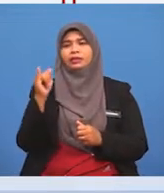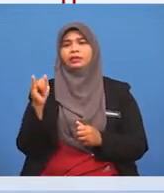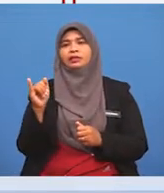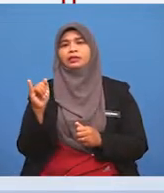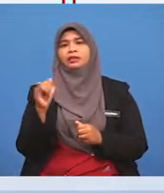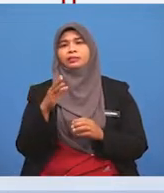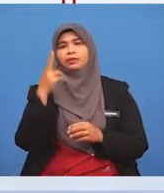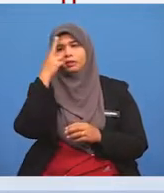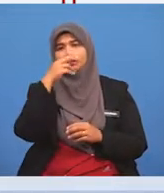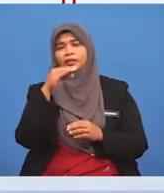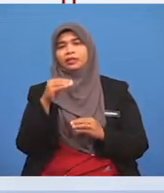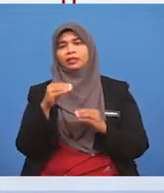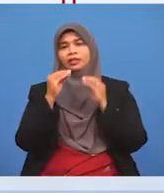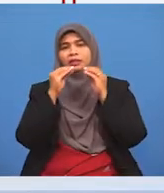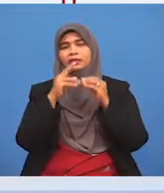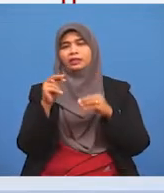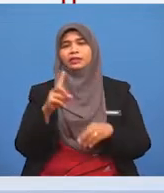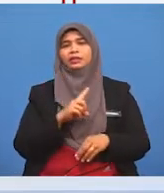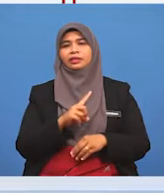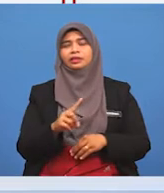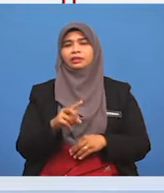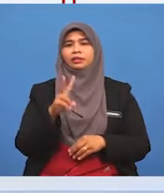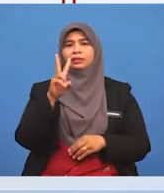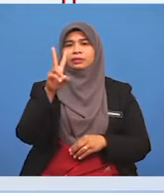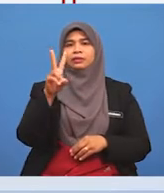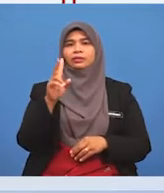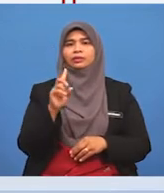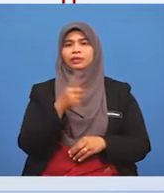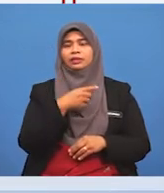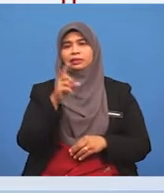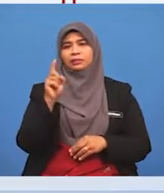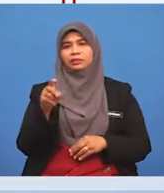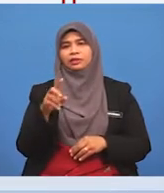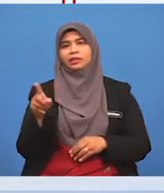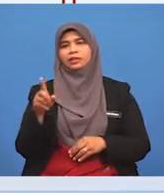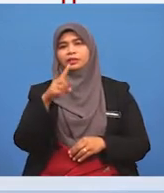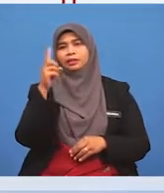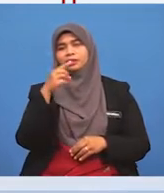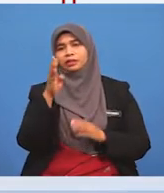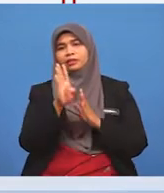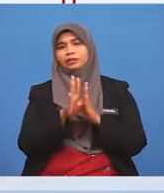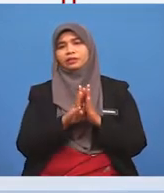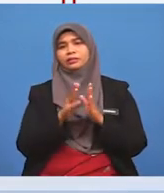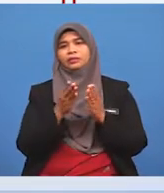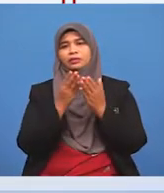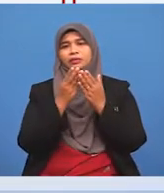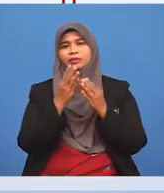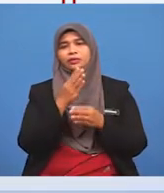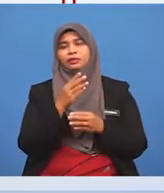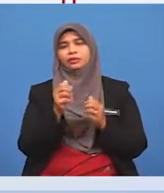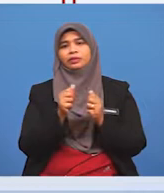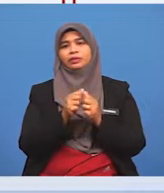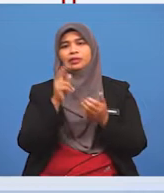merupakan anjuran Islam. Yang kedua, kita mestilah sentiasa mensyukuri nikmat